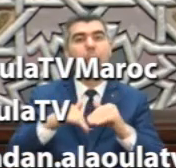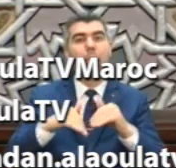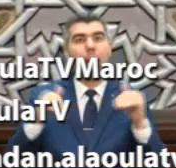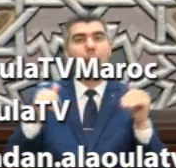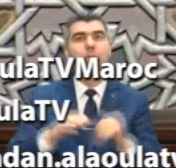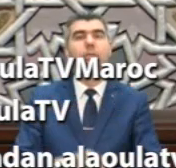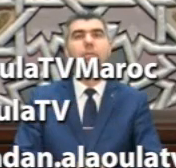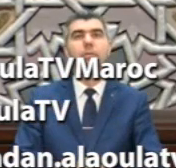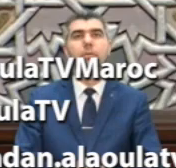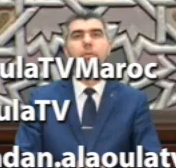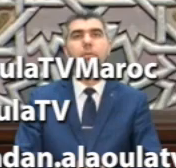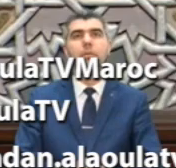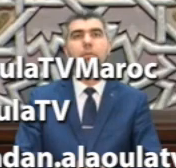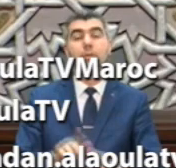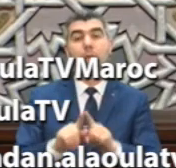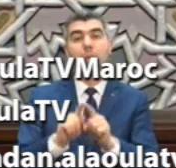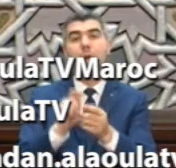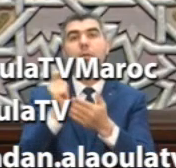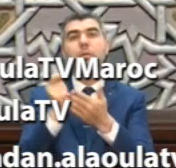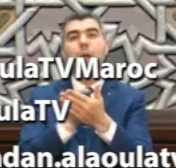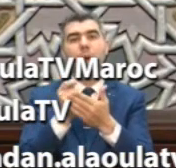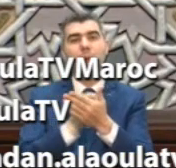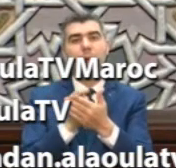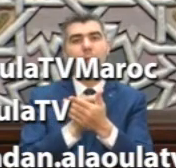بناء على طلبات